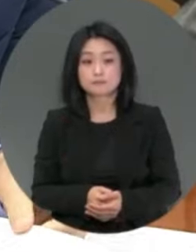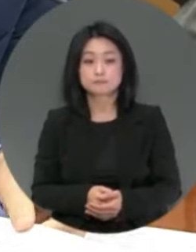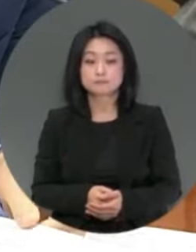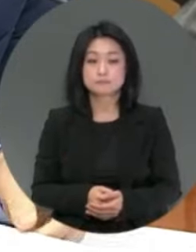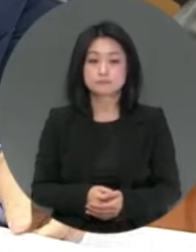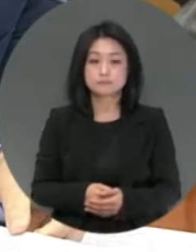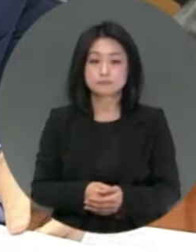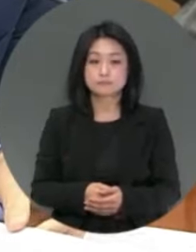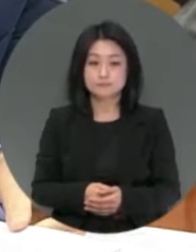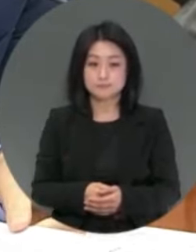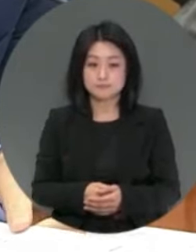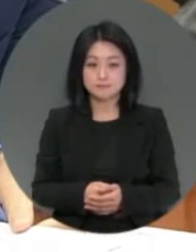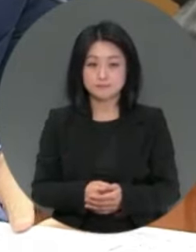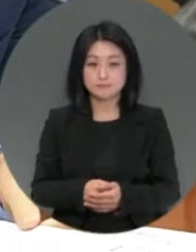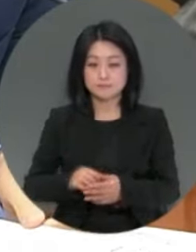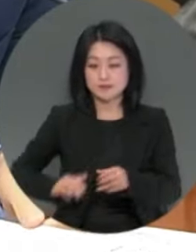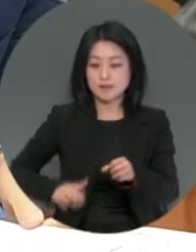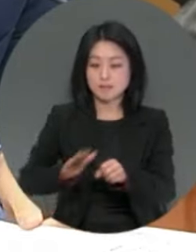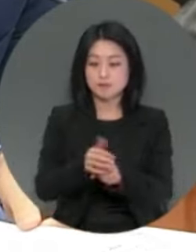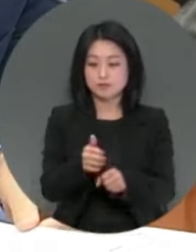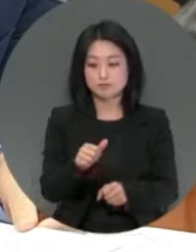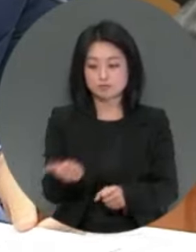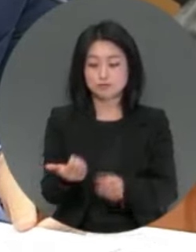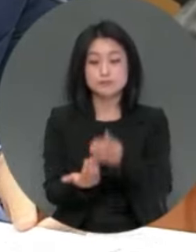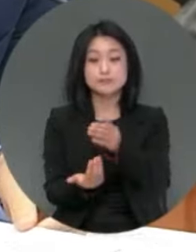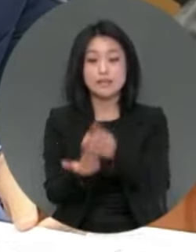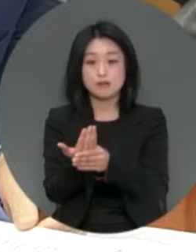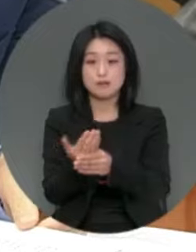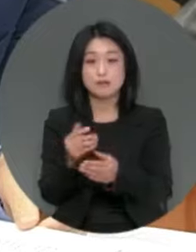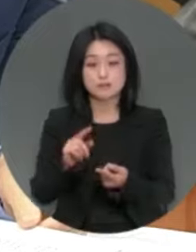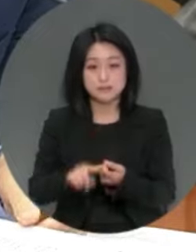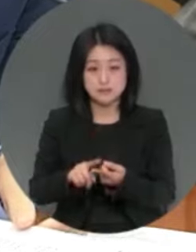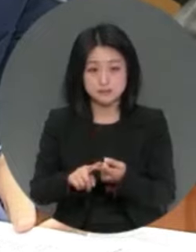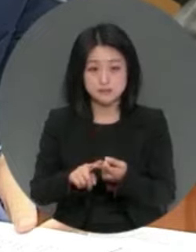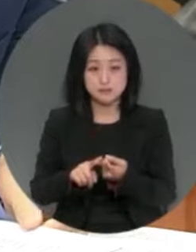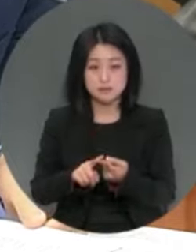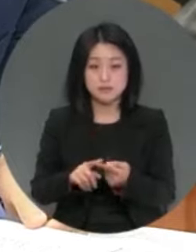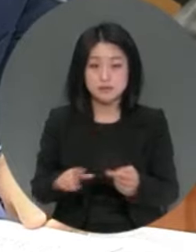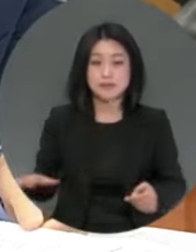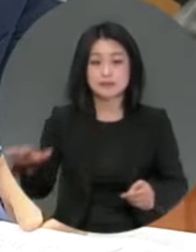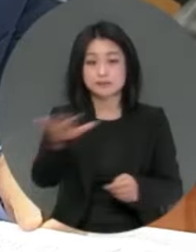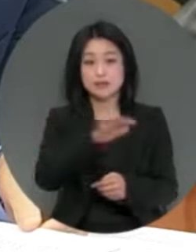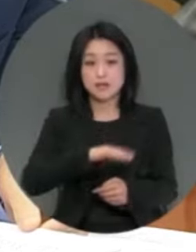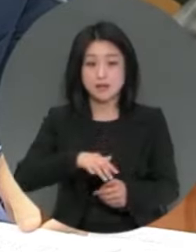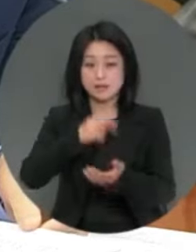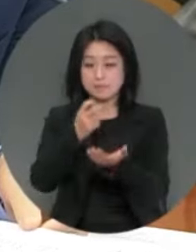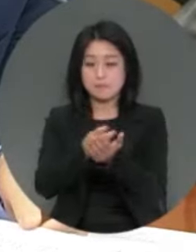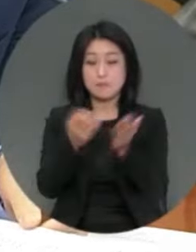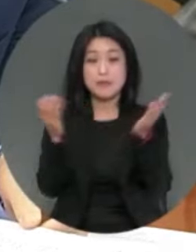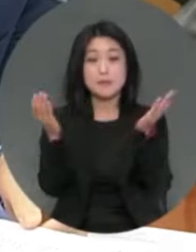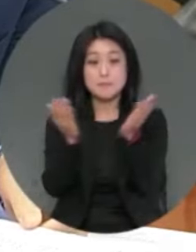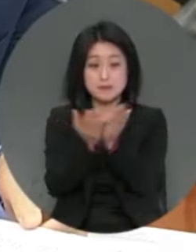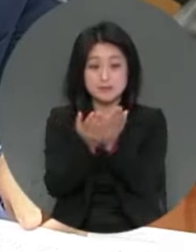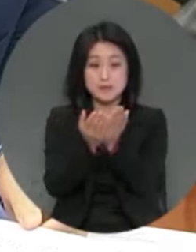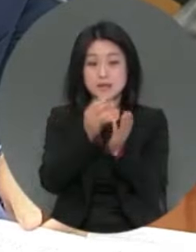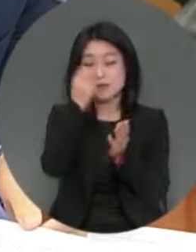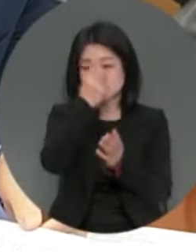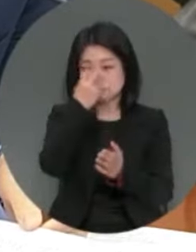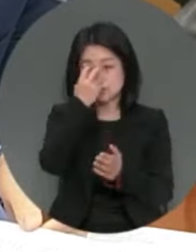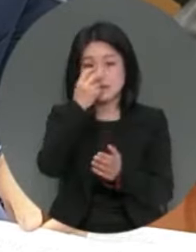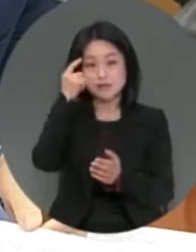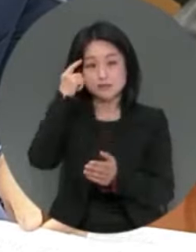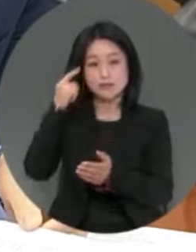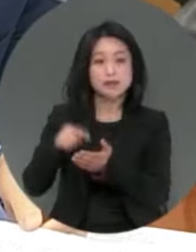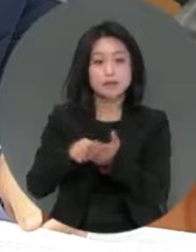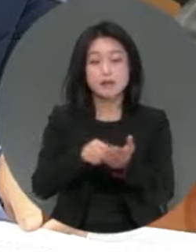지금 순직 해병 사건과 관련돼서 그 부분 성역 없이 법과 원칙에 따라 수사할 의지를